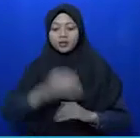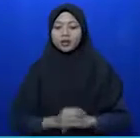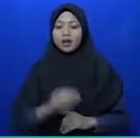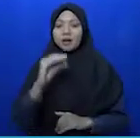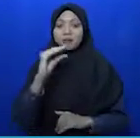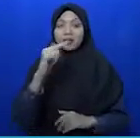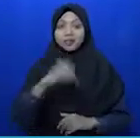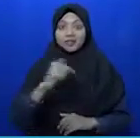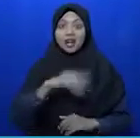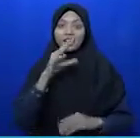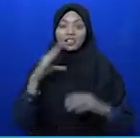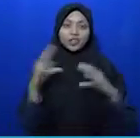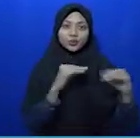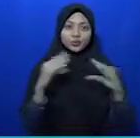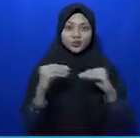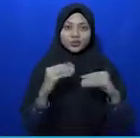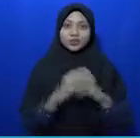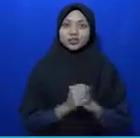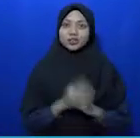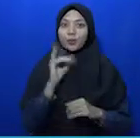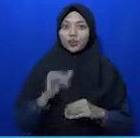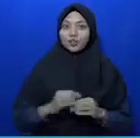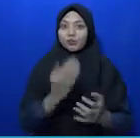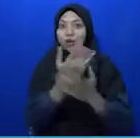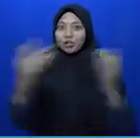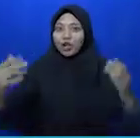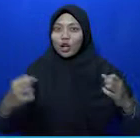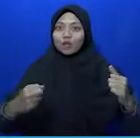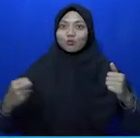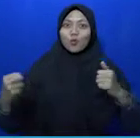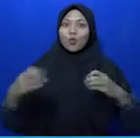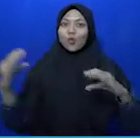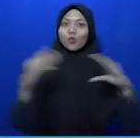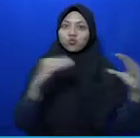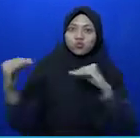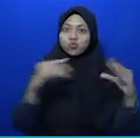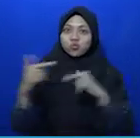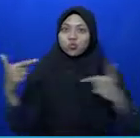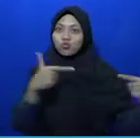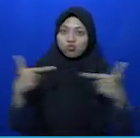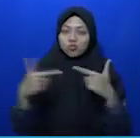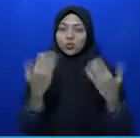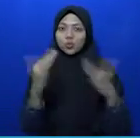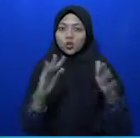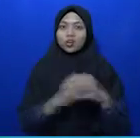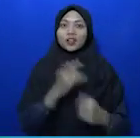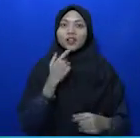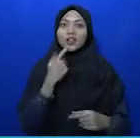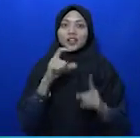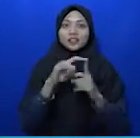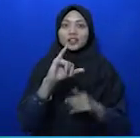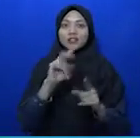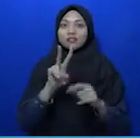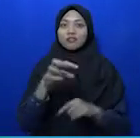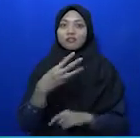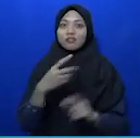akan melanjutkan diskusi yang sudah ramai di publik, yaitu tentang divestasi Freeport. Kita